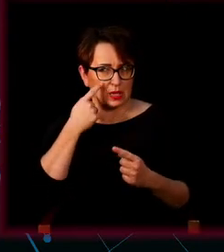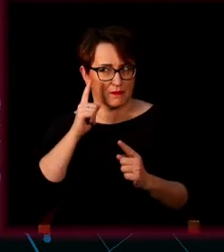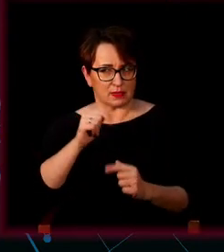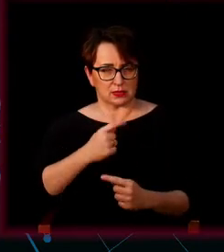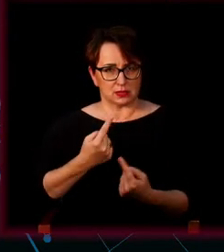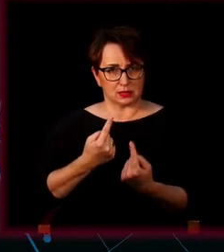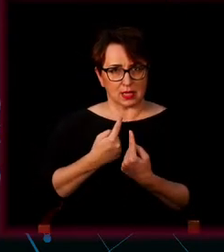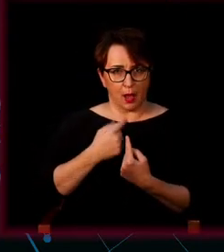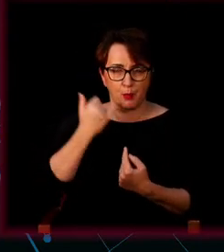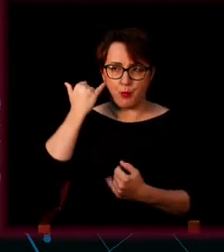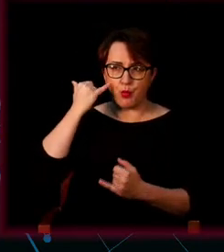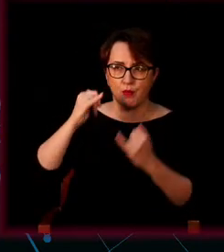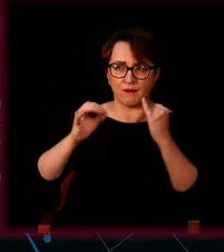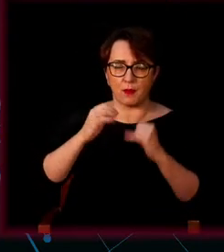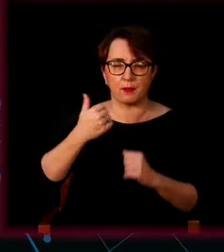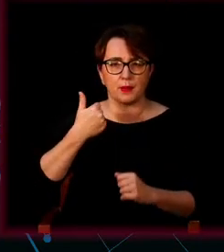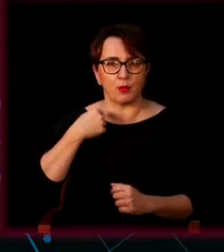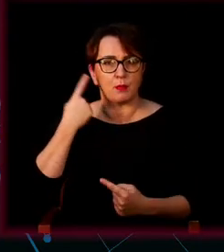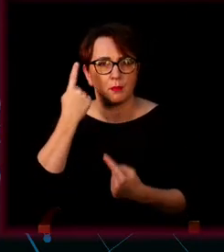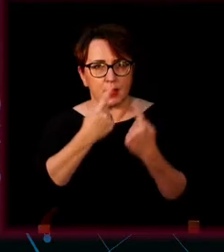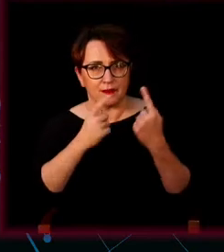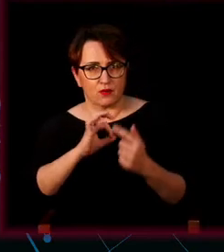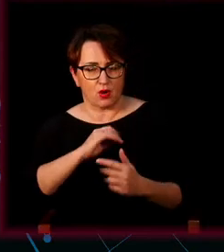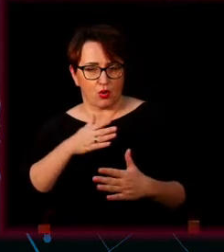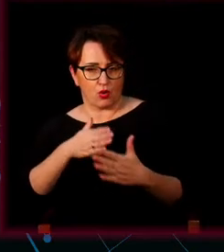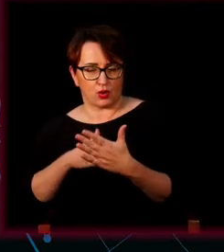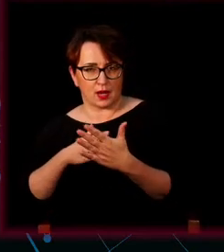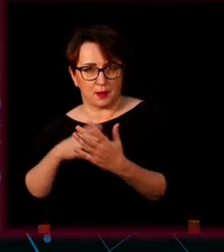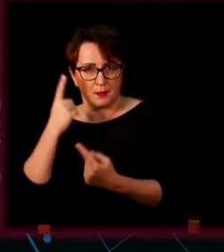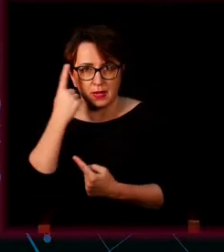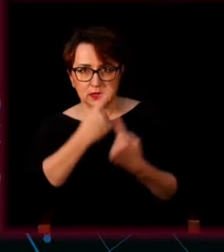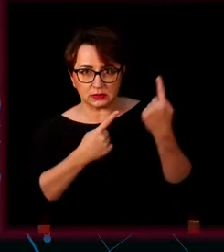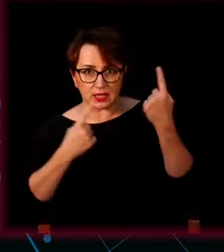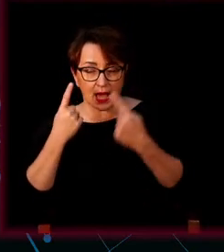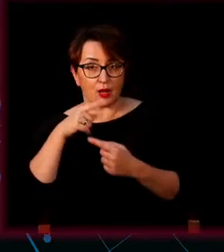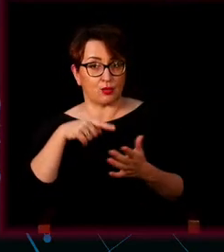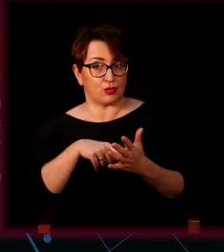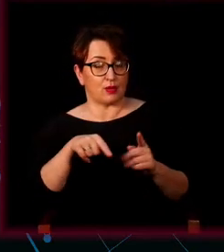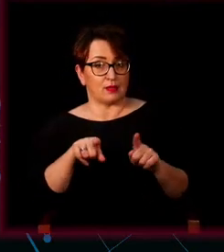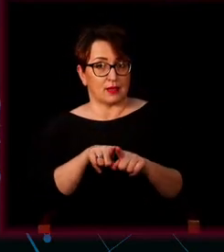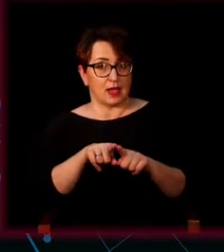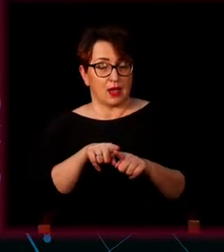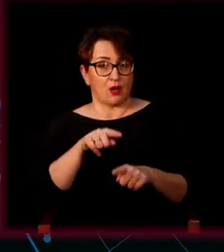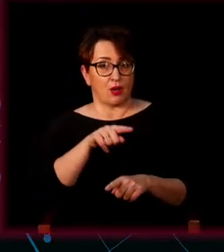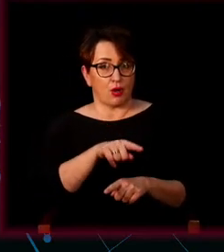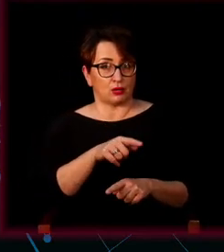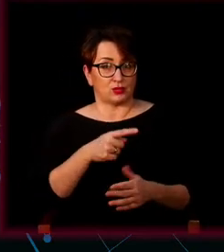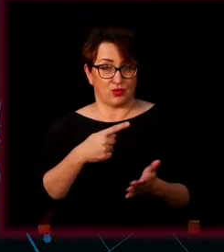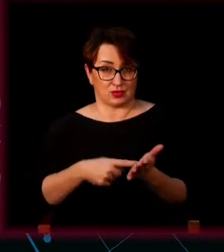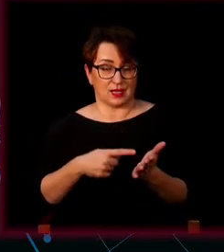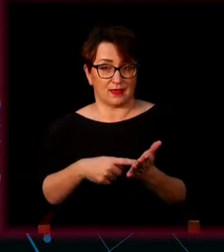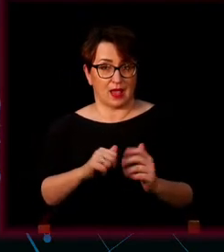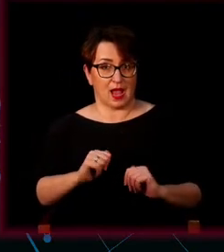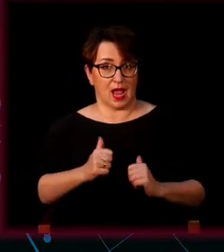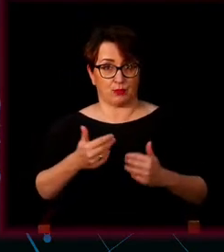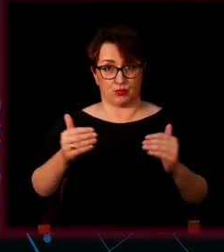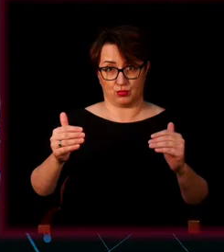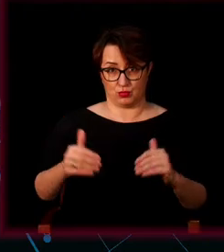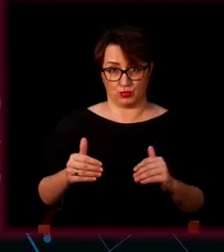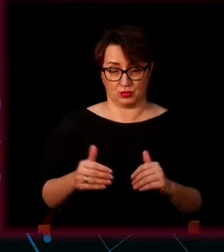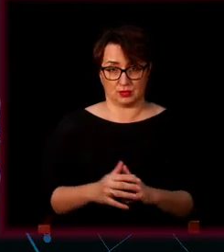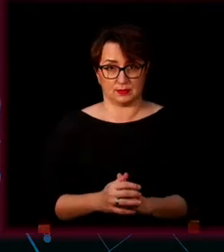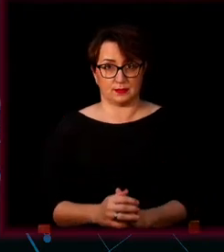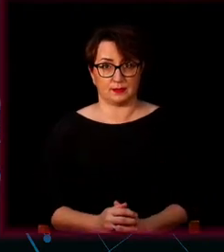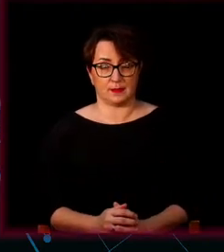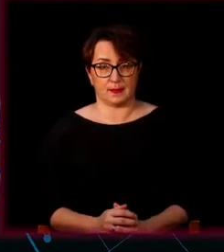te błędy swojego myślenia, te ograniczenia swojego myślenia i to, że ostatecznie,